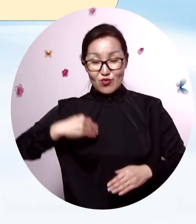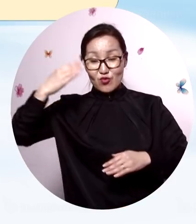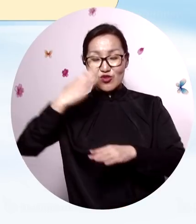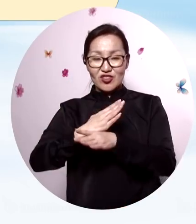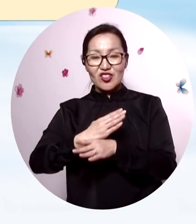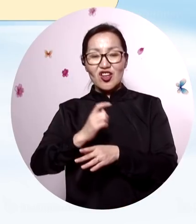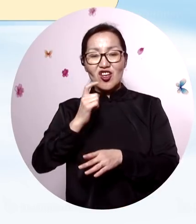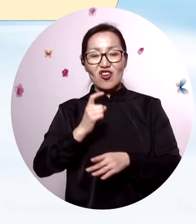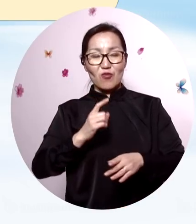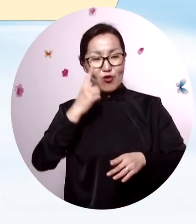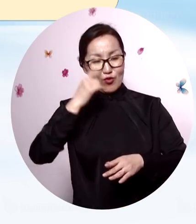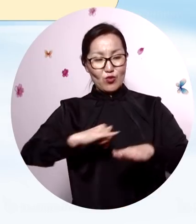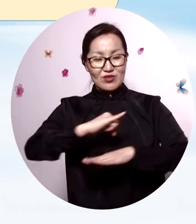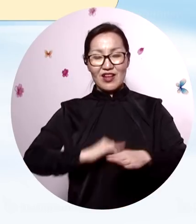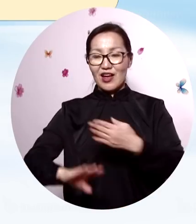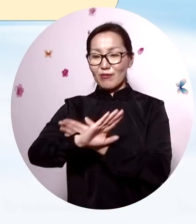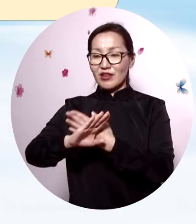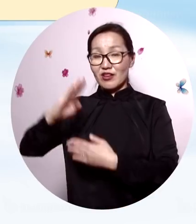цэрэгт мордлоо.